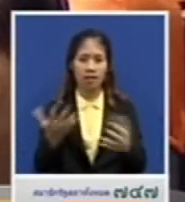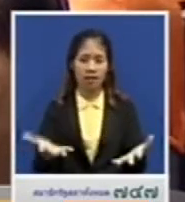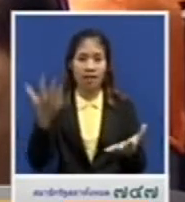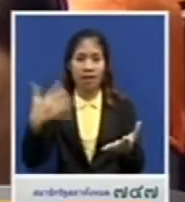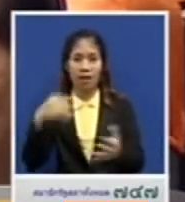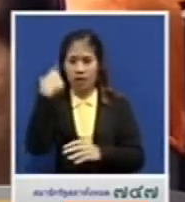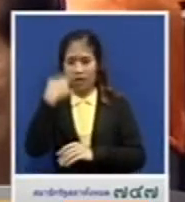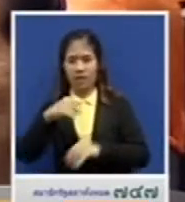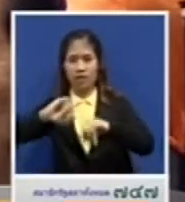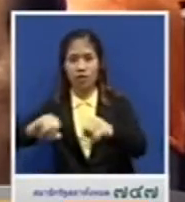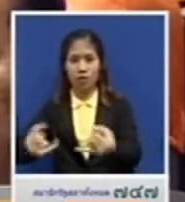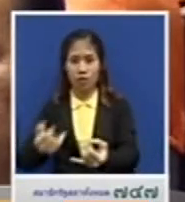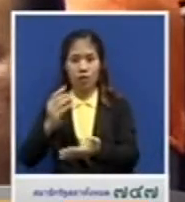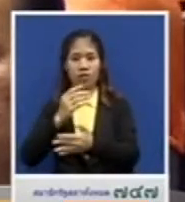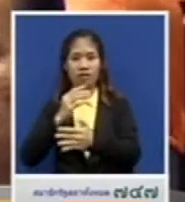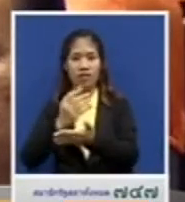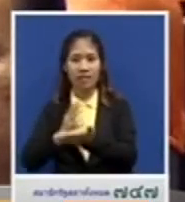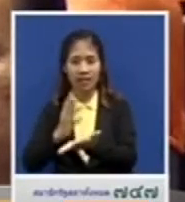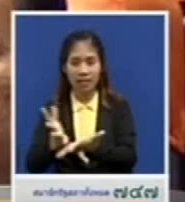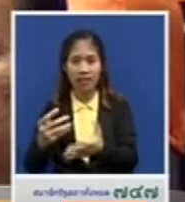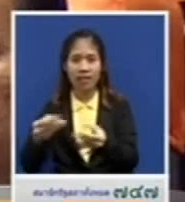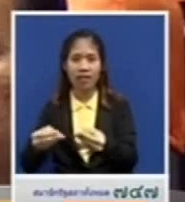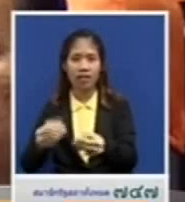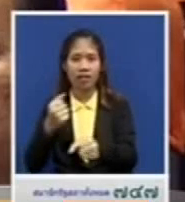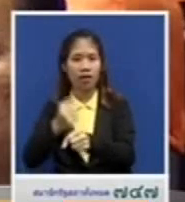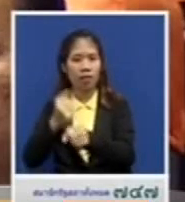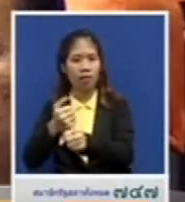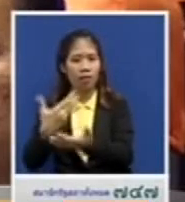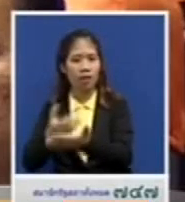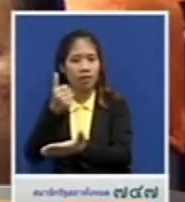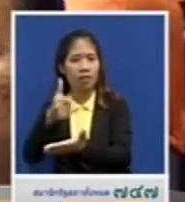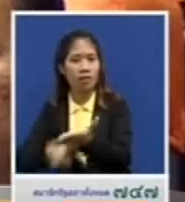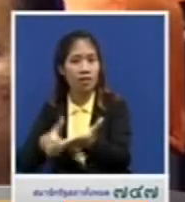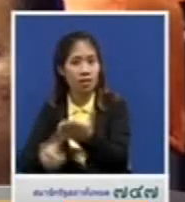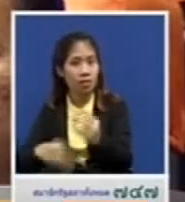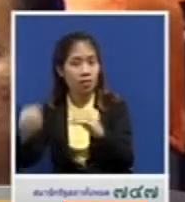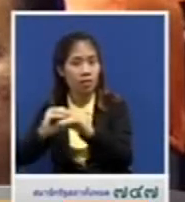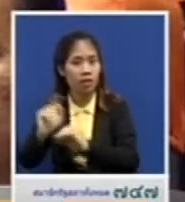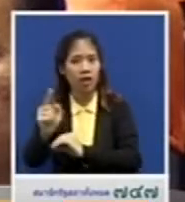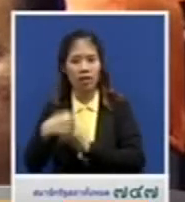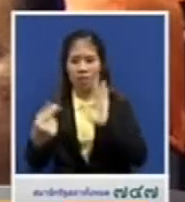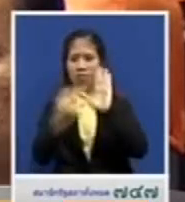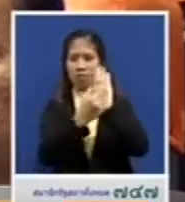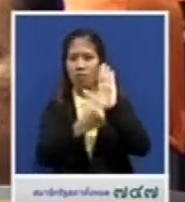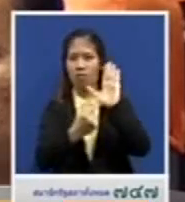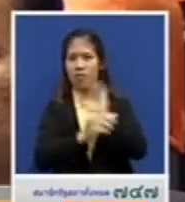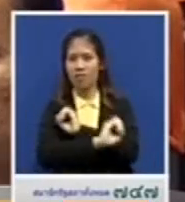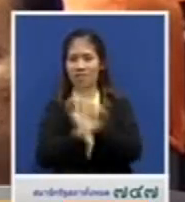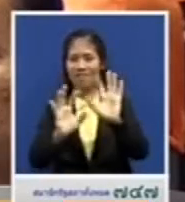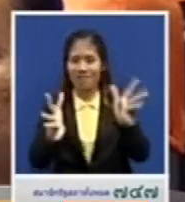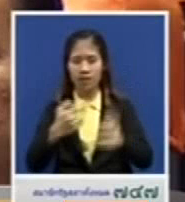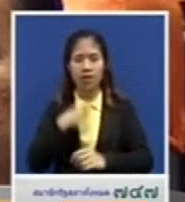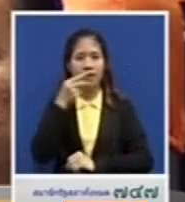นที่ครองที่ดินเยอะๆนั่นจะขึ้นภาษีที่ดินอย่างไรก็ไม่กล้าที่จะบอกชัดเจนเพราะฉะนั้นก็ยังเห็นว่